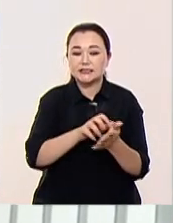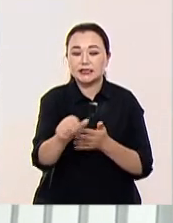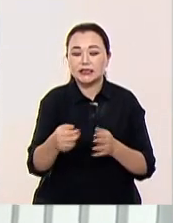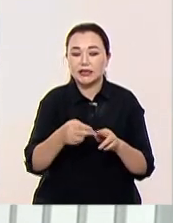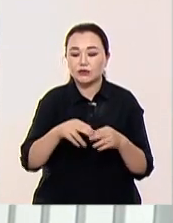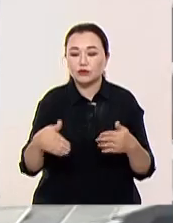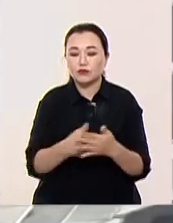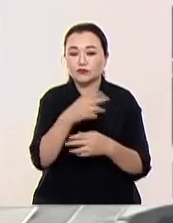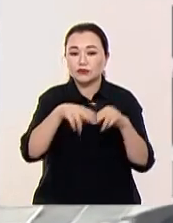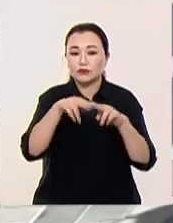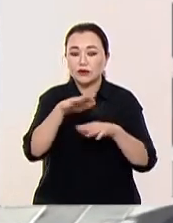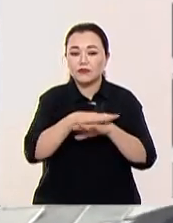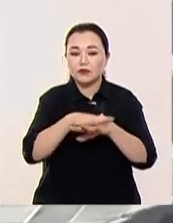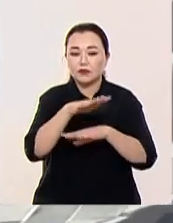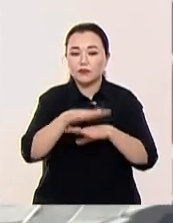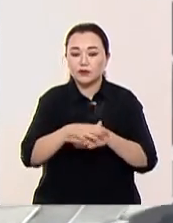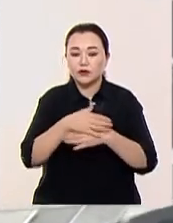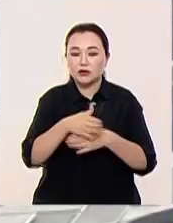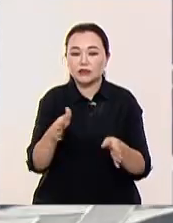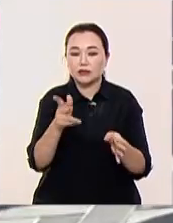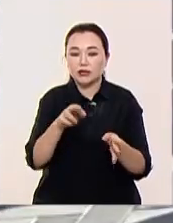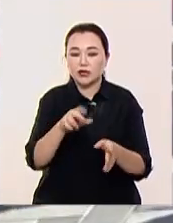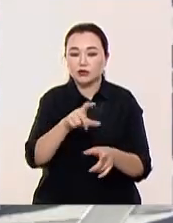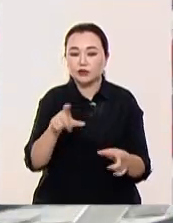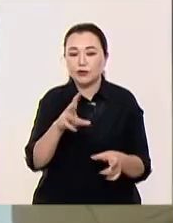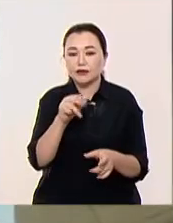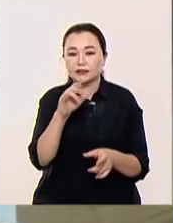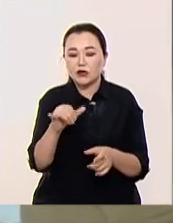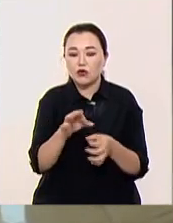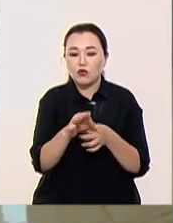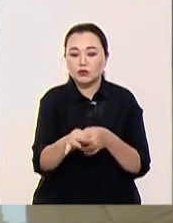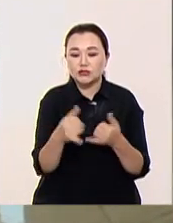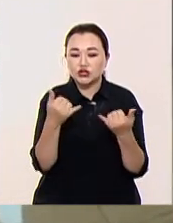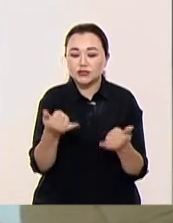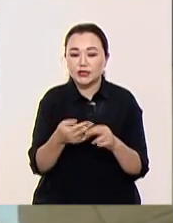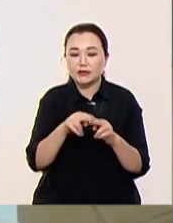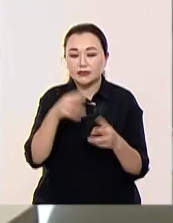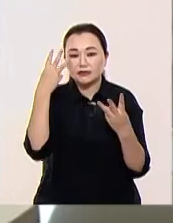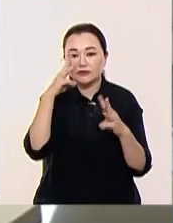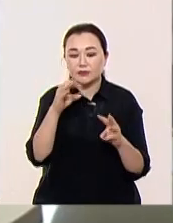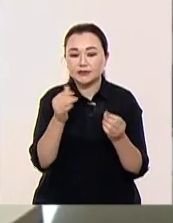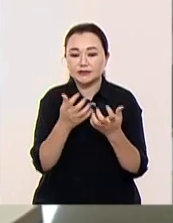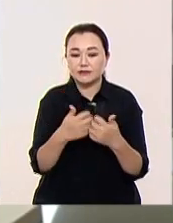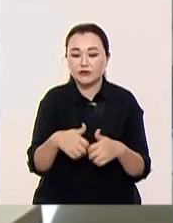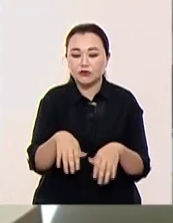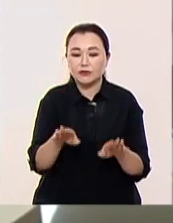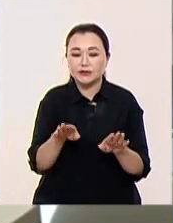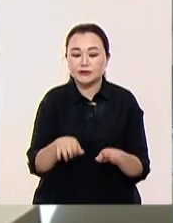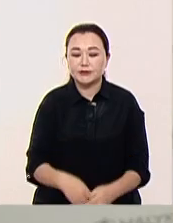это. Филиал «Халыкбанка» распахнул свои двери для клиентов Мангыстауской области. Теперь это современный и цифровой